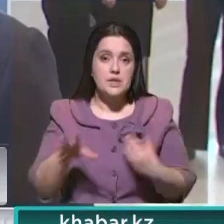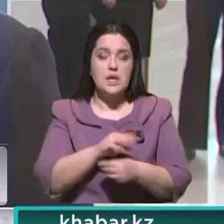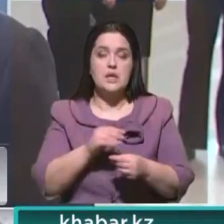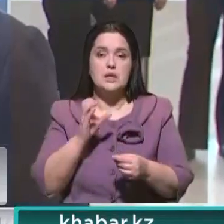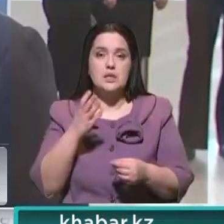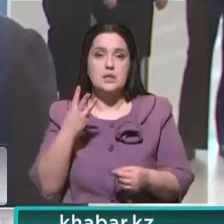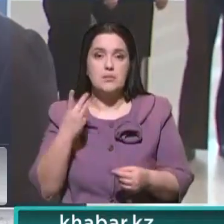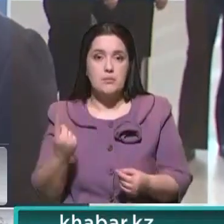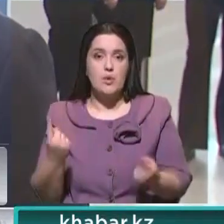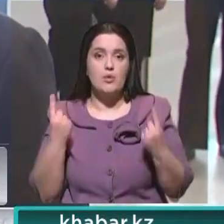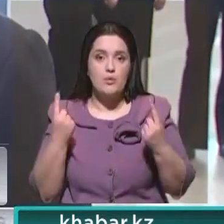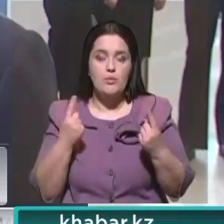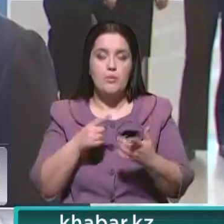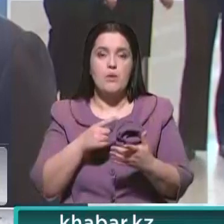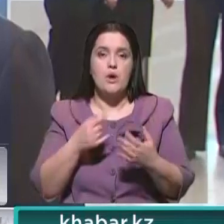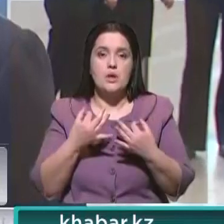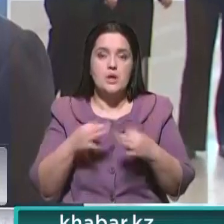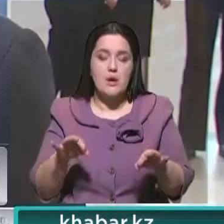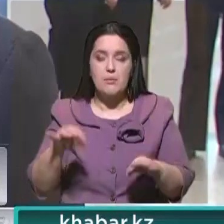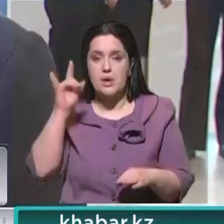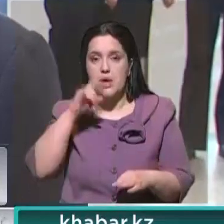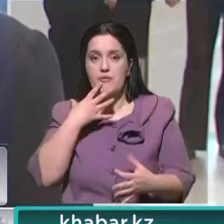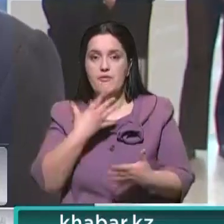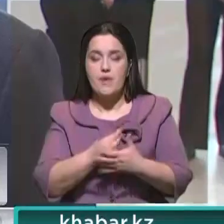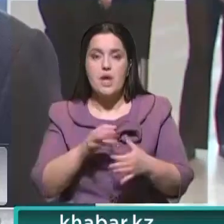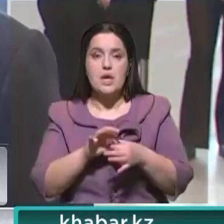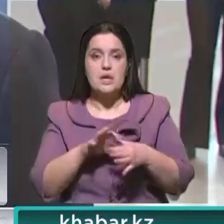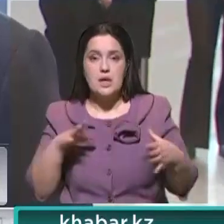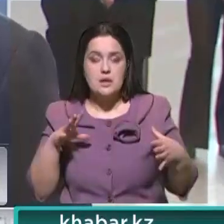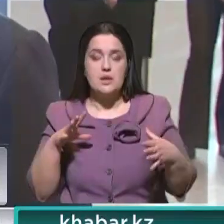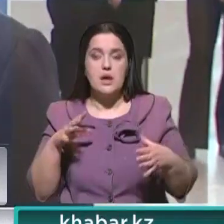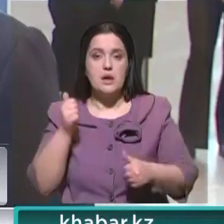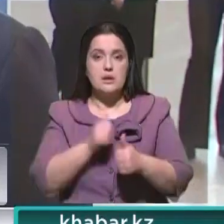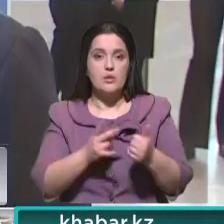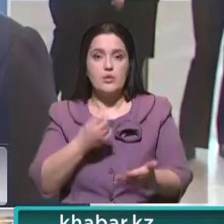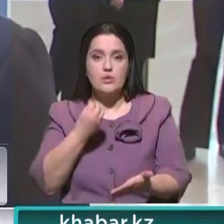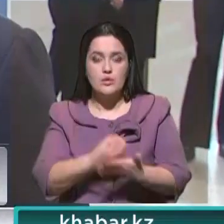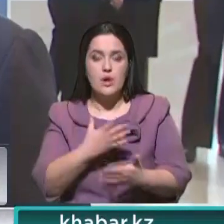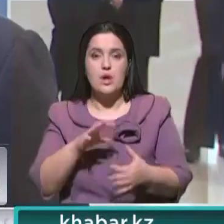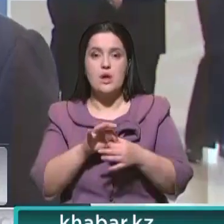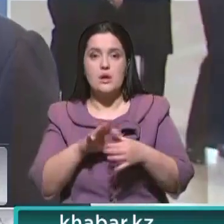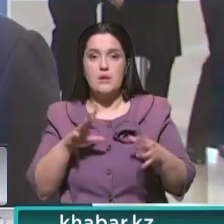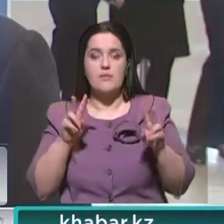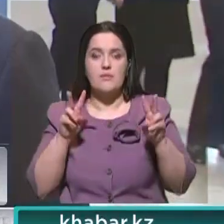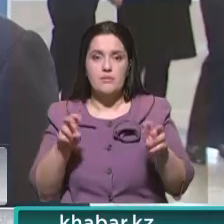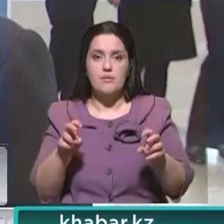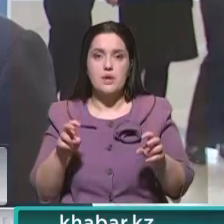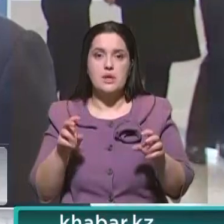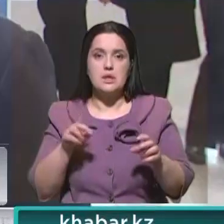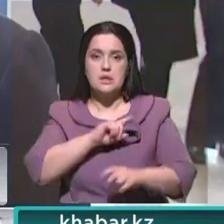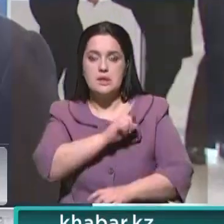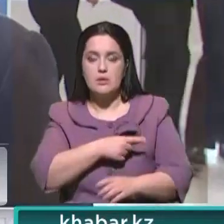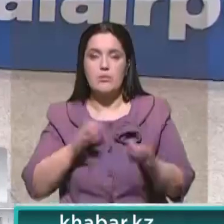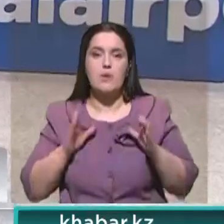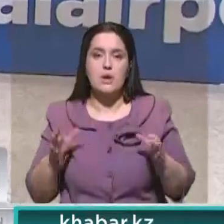с 31-й годовщиной независимости Казахстана. Каждый казахстанец должен ценить независимость как главный праздник. Он символизирует силу, богатство и